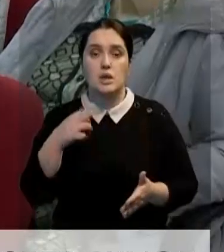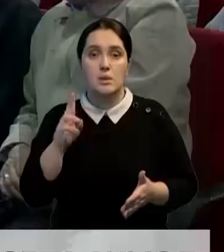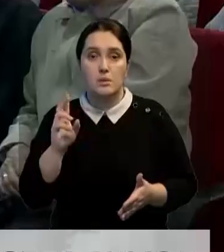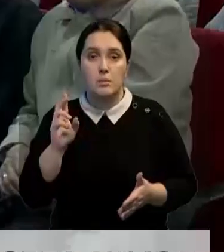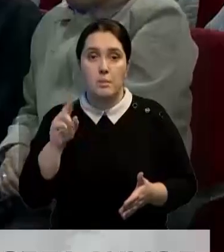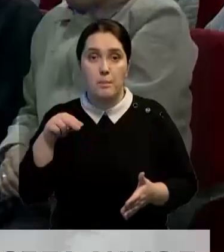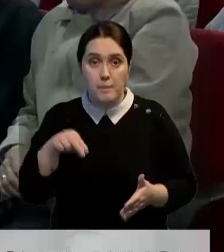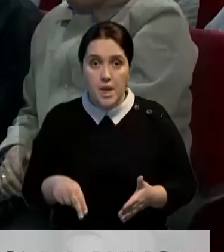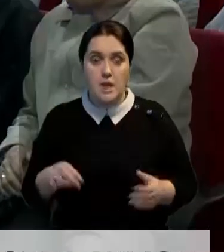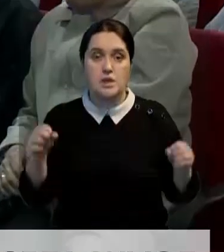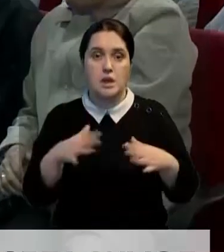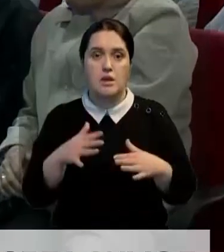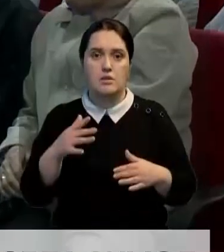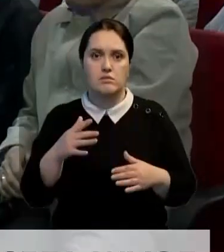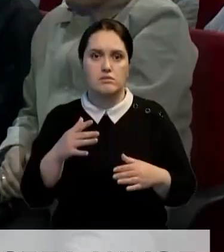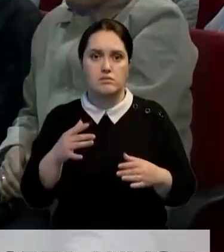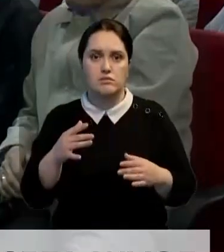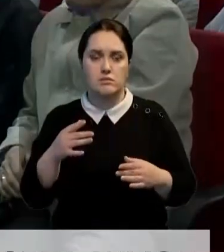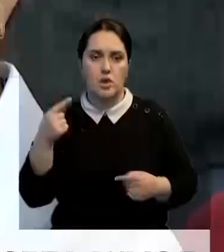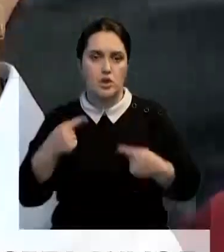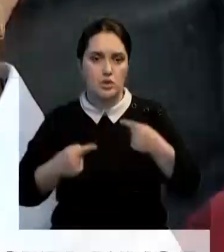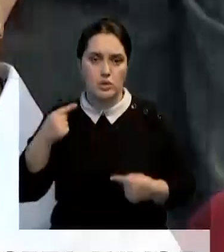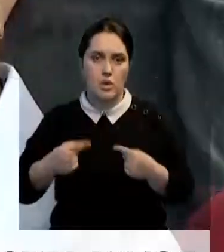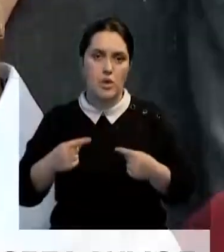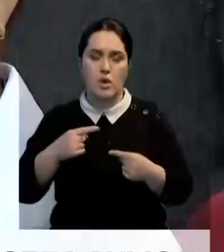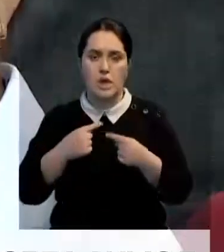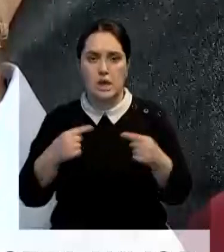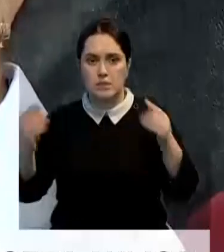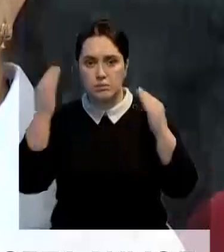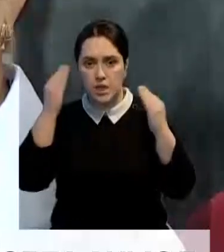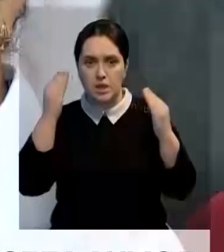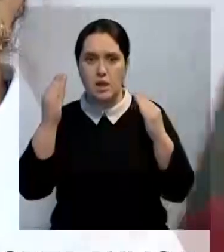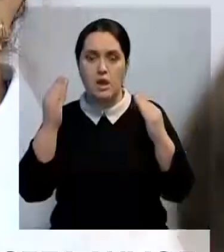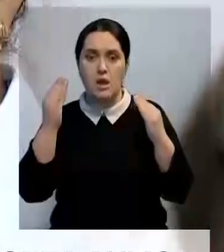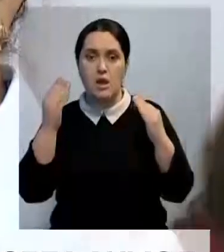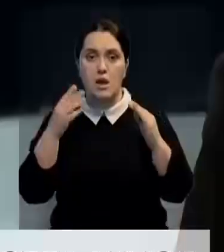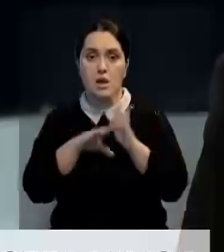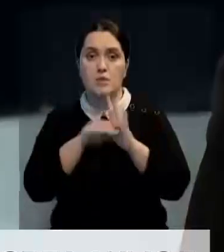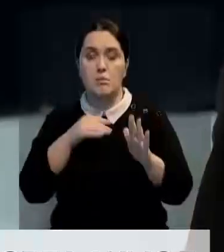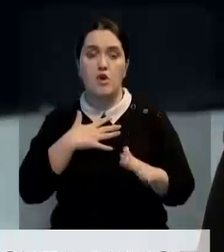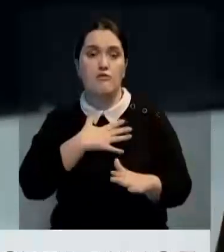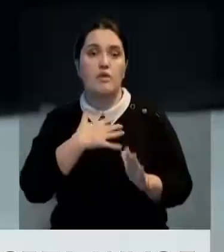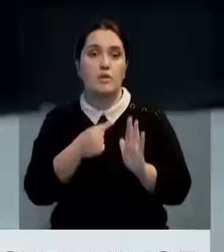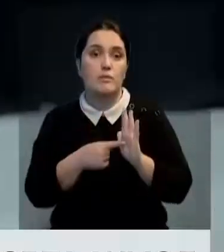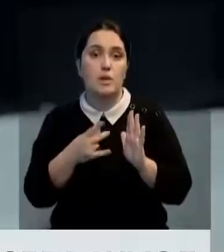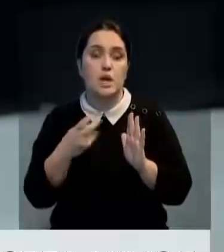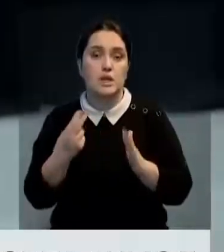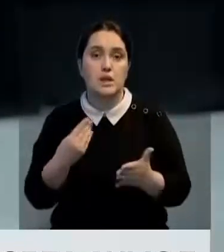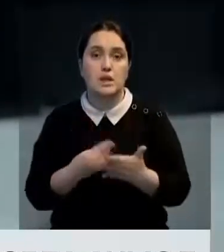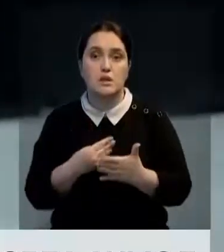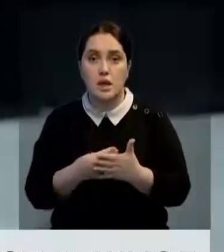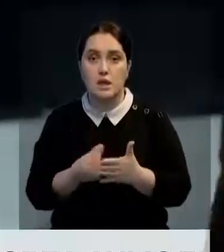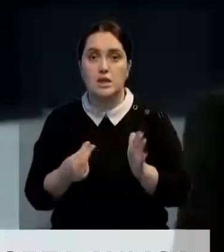ОСДП и собравшимися развернулась настоящая дискуссия. Было озвучено много разных мнений, а особенно потенциальных избирателей волновали